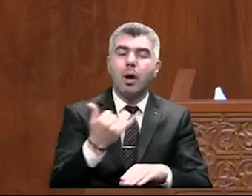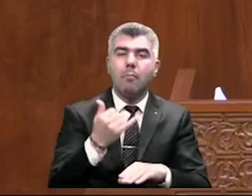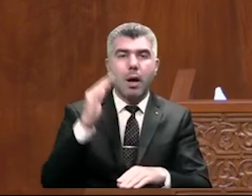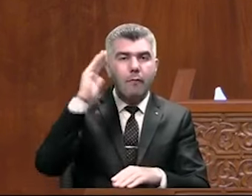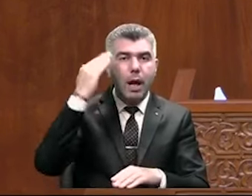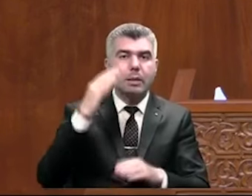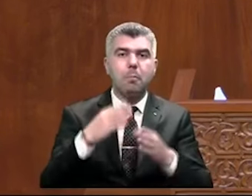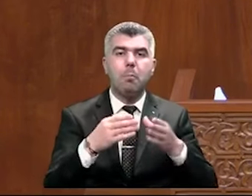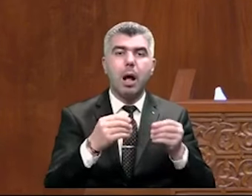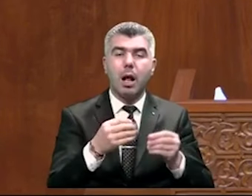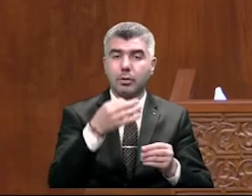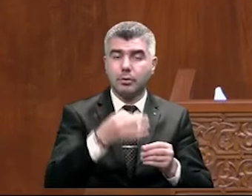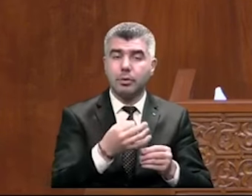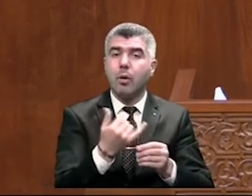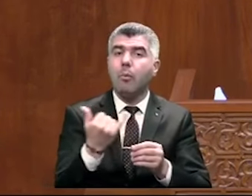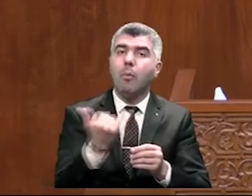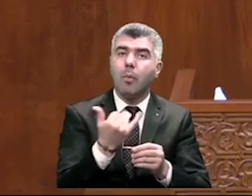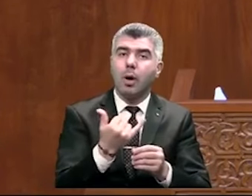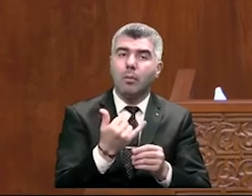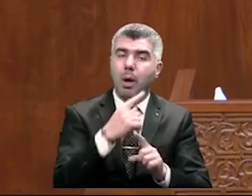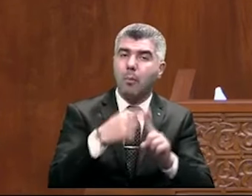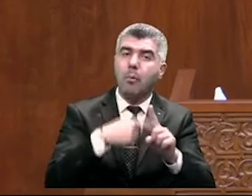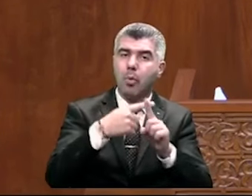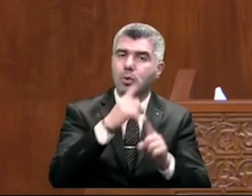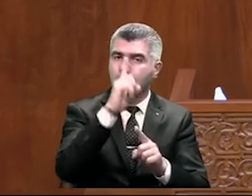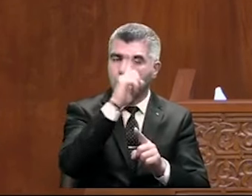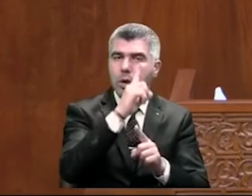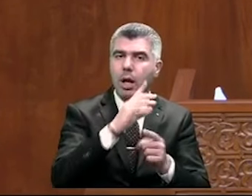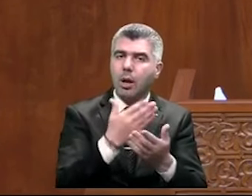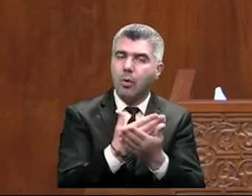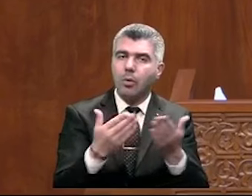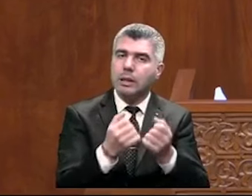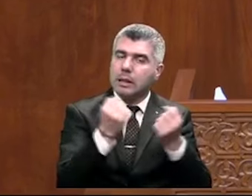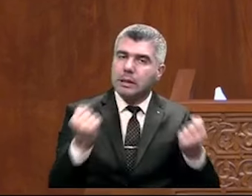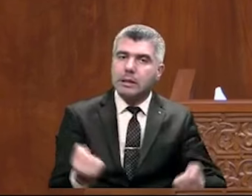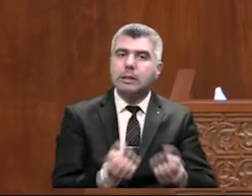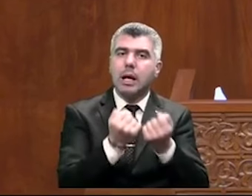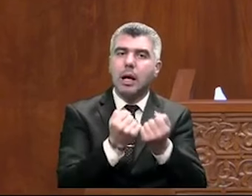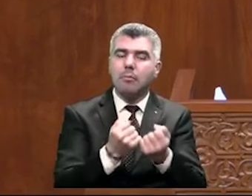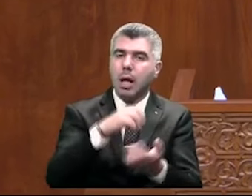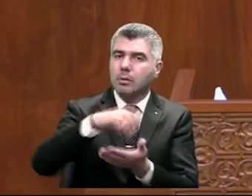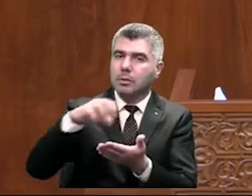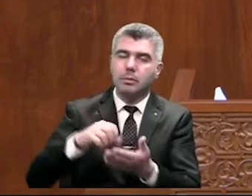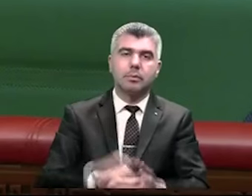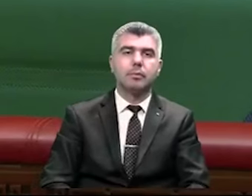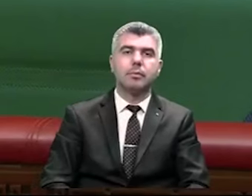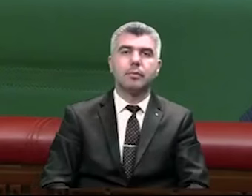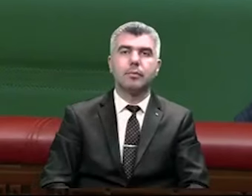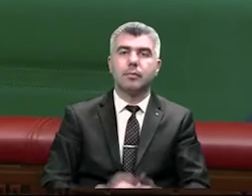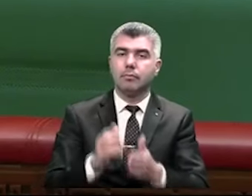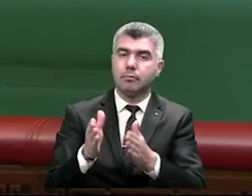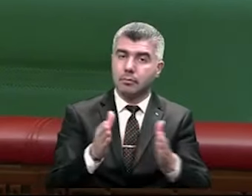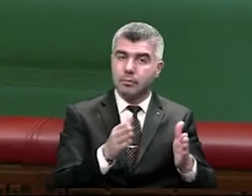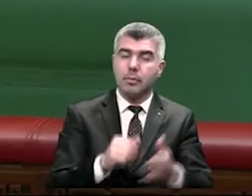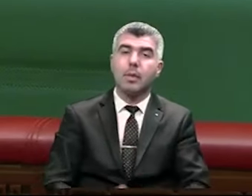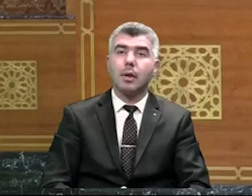كله بالطبع سيكون عنده واحد الوقع جد ايجابي ان شاء الله بالنسبه ل تنميه هذه الاقاليم من جهه اخرى